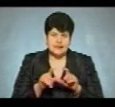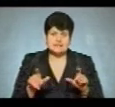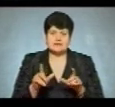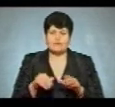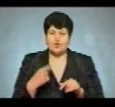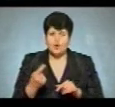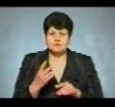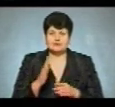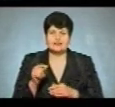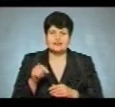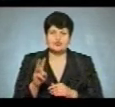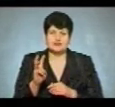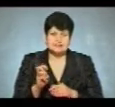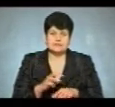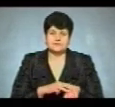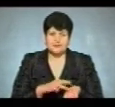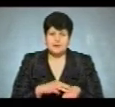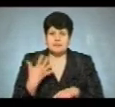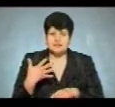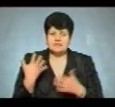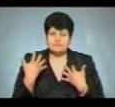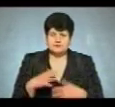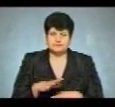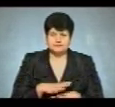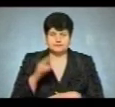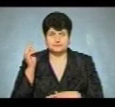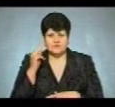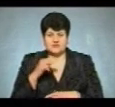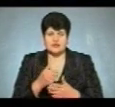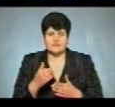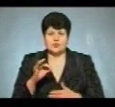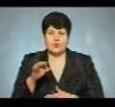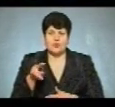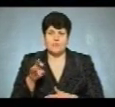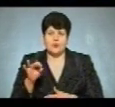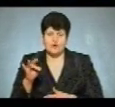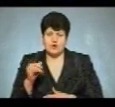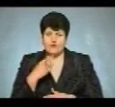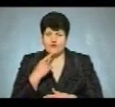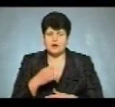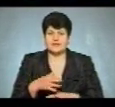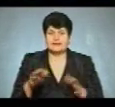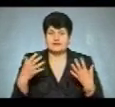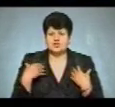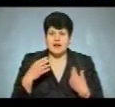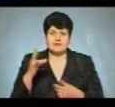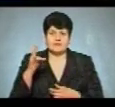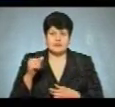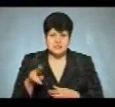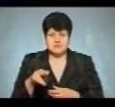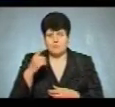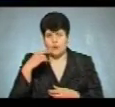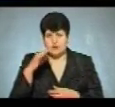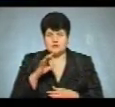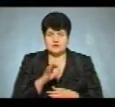1300 правоохоронців. 50 з них пройшли спеціальні тренінги від «Опори», повідомив начальник Нацполіції області Олександр Богомол.